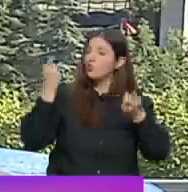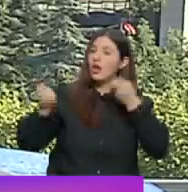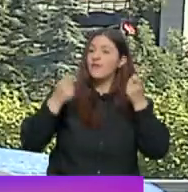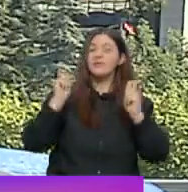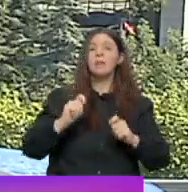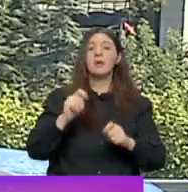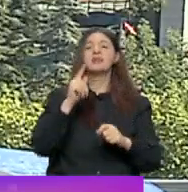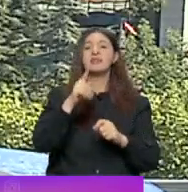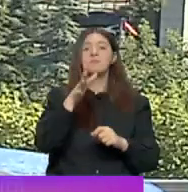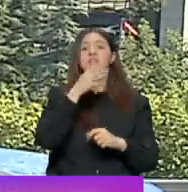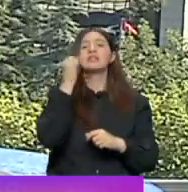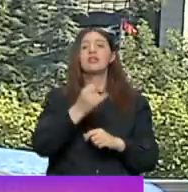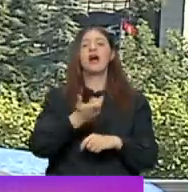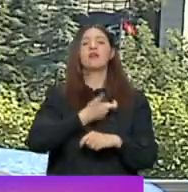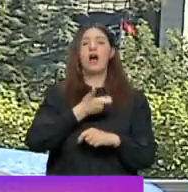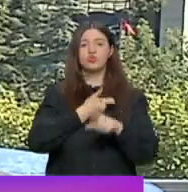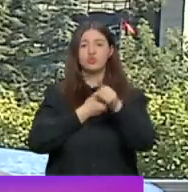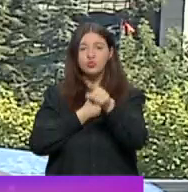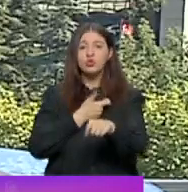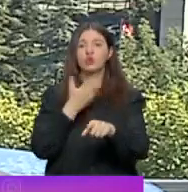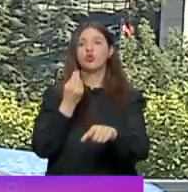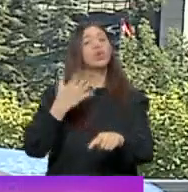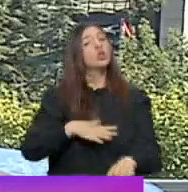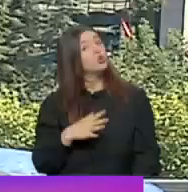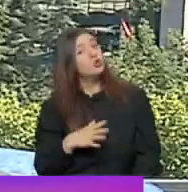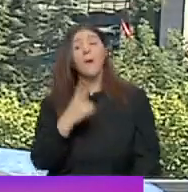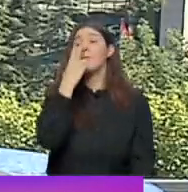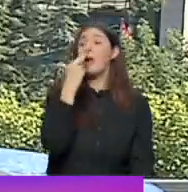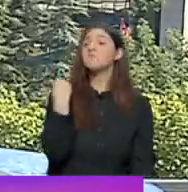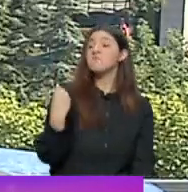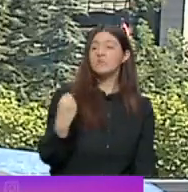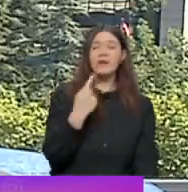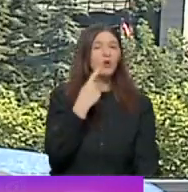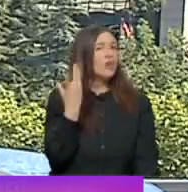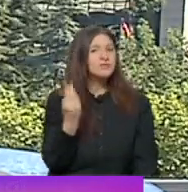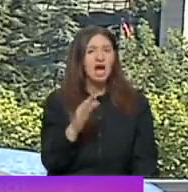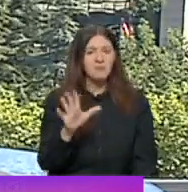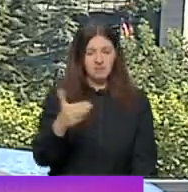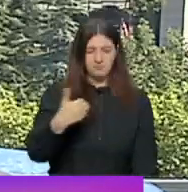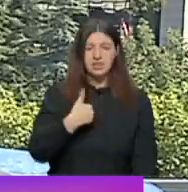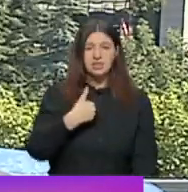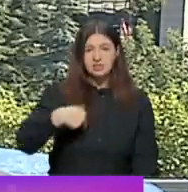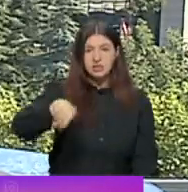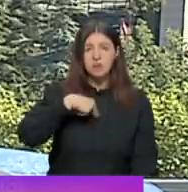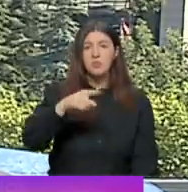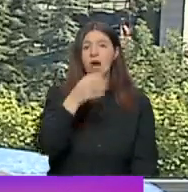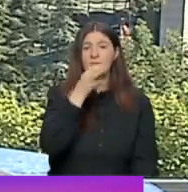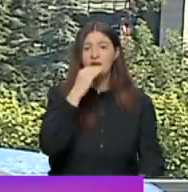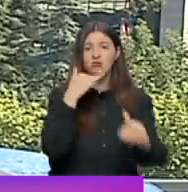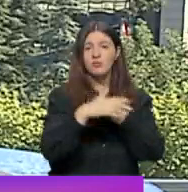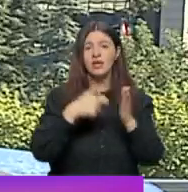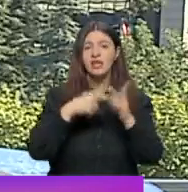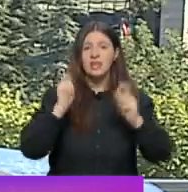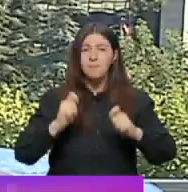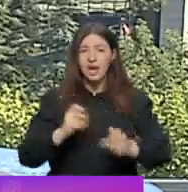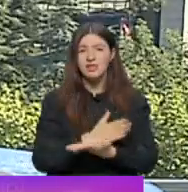Siz dezenformasyon yasasını çok istiyor, beğeniyor olabilirsiniz. Ama biz bu haberleri halk adına